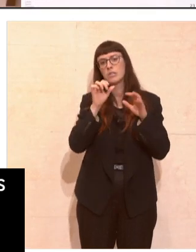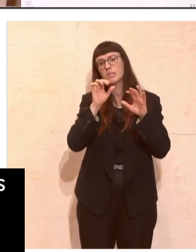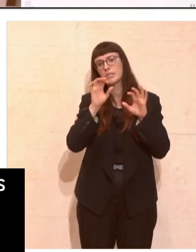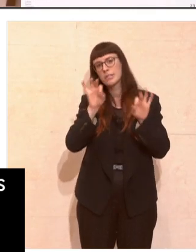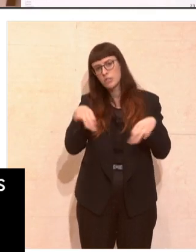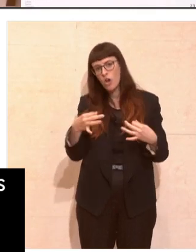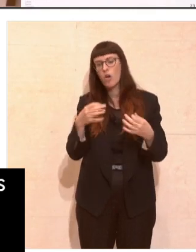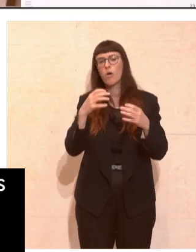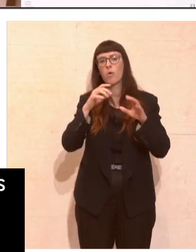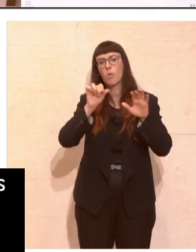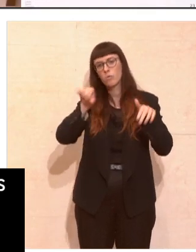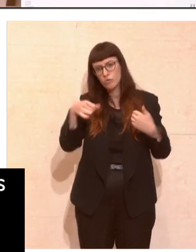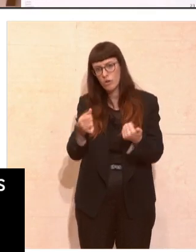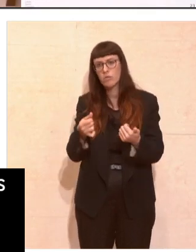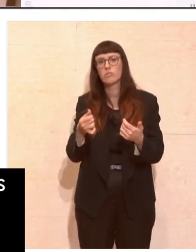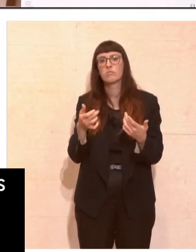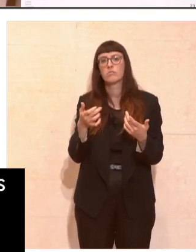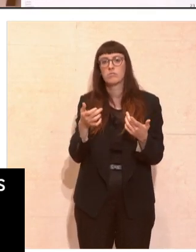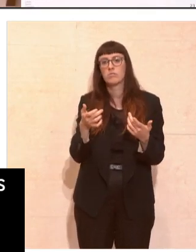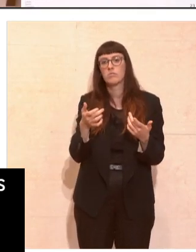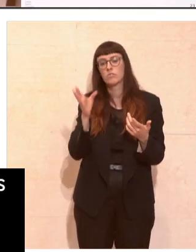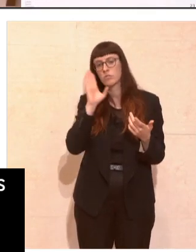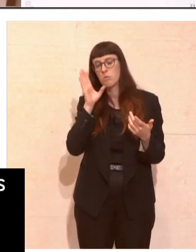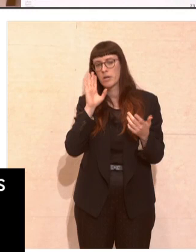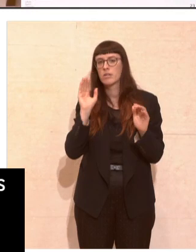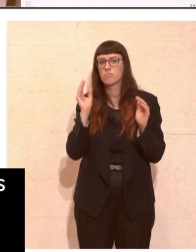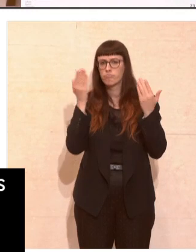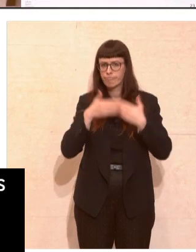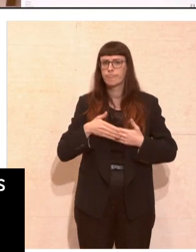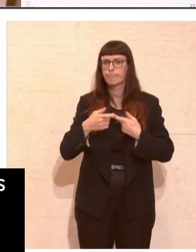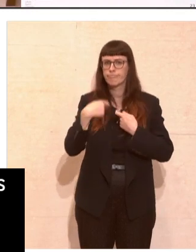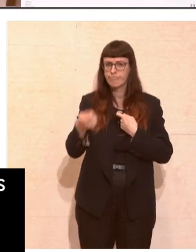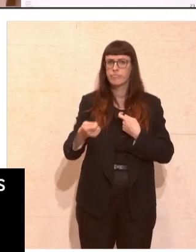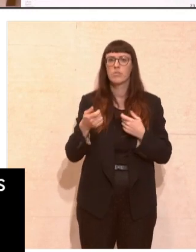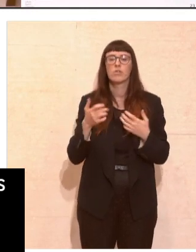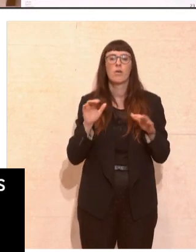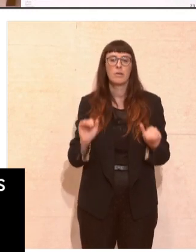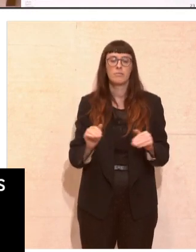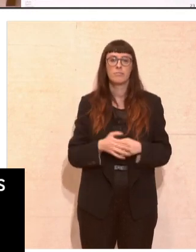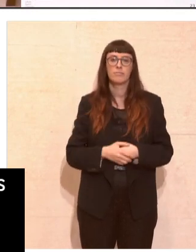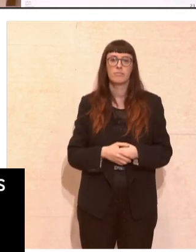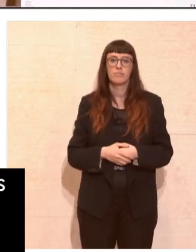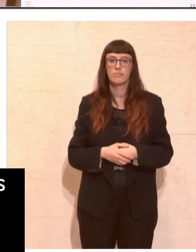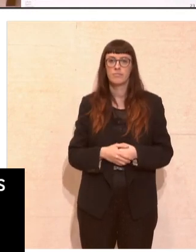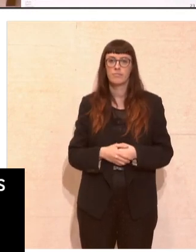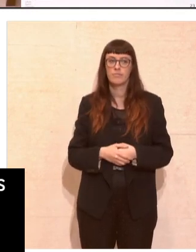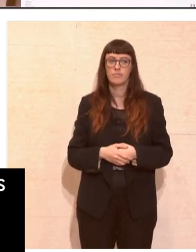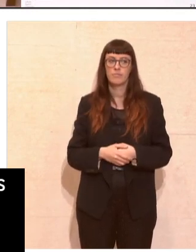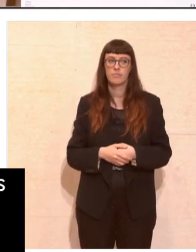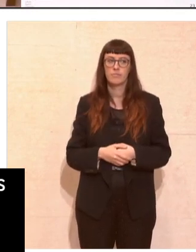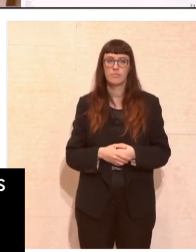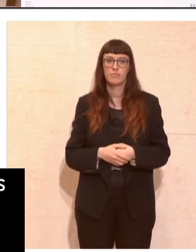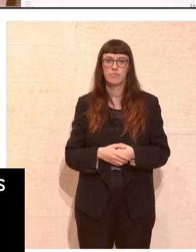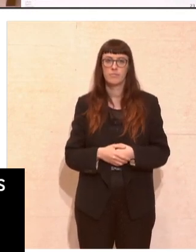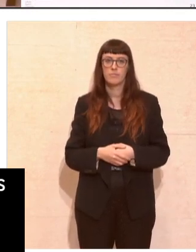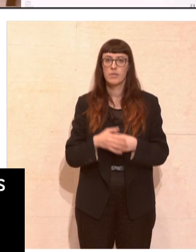sommeil. Donc ça, c'est rassurant. Toutefois, on a quand même 2 petites trajectoires qui, finalement, sur lesquelles